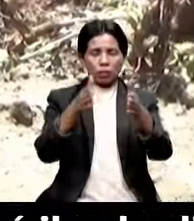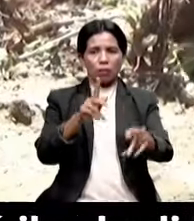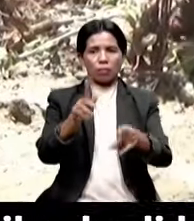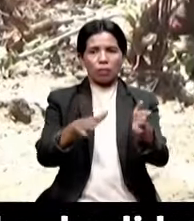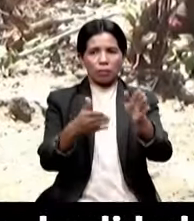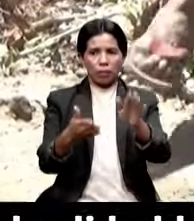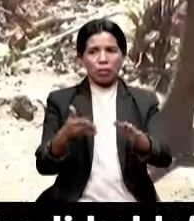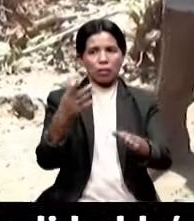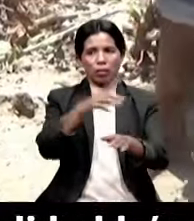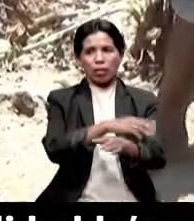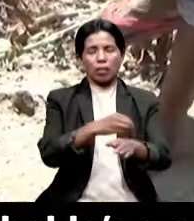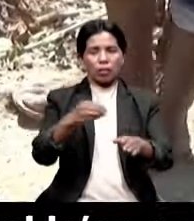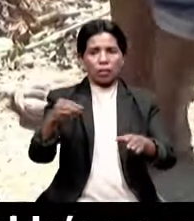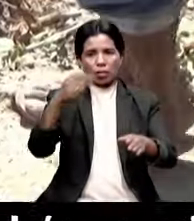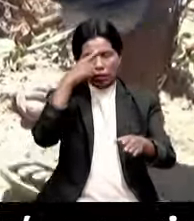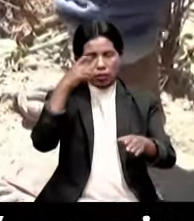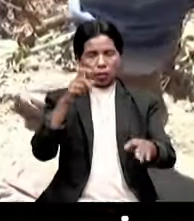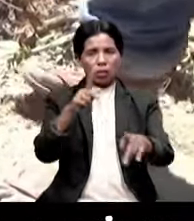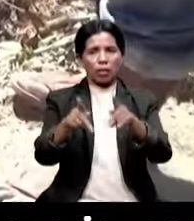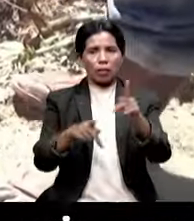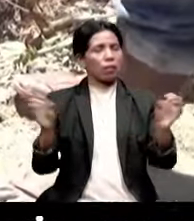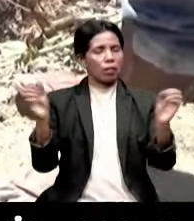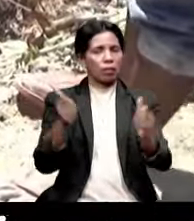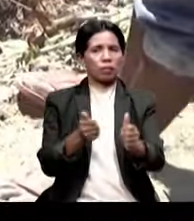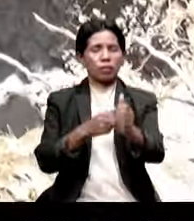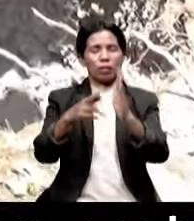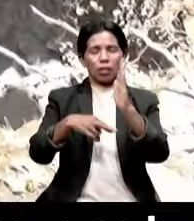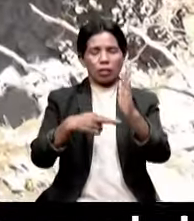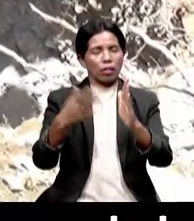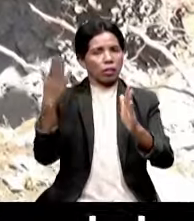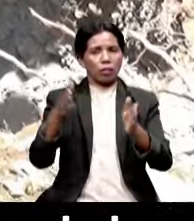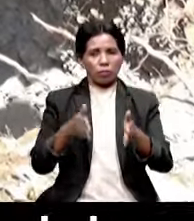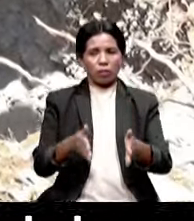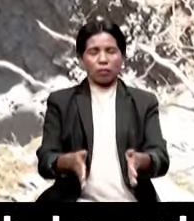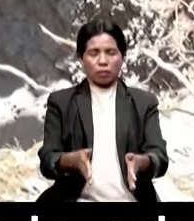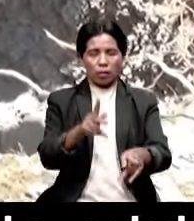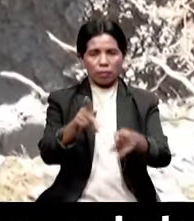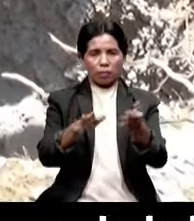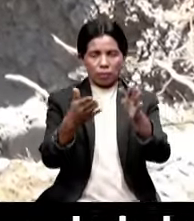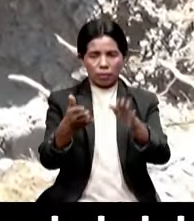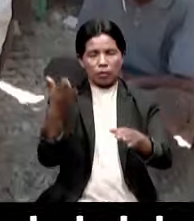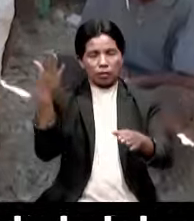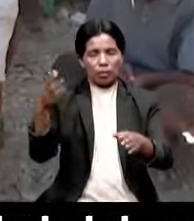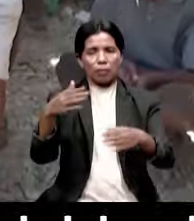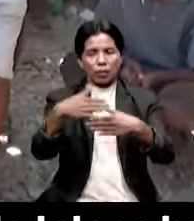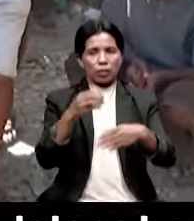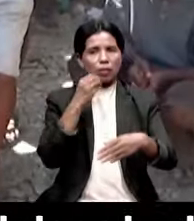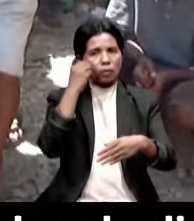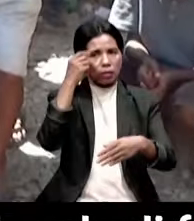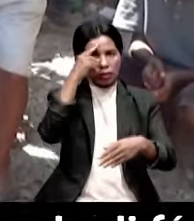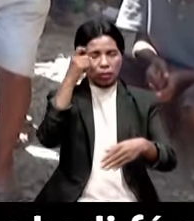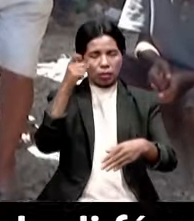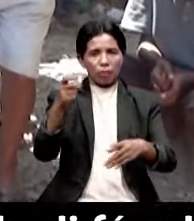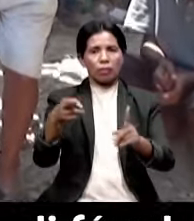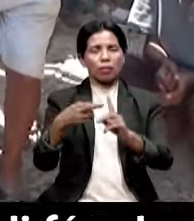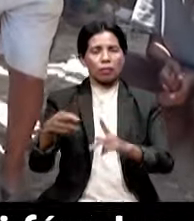ya uma oin, ka kinta laran, mai be comunidade la cumpri regulamento ne, holi continua hakoi mate ising ya uma oin, tama considera